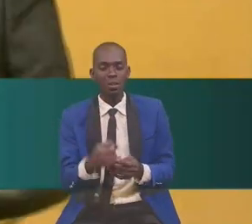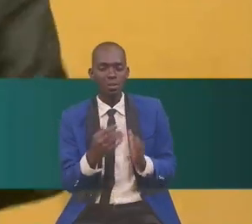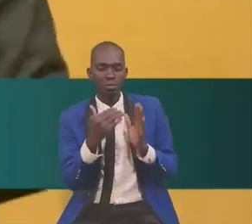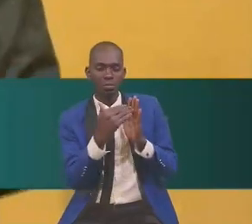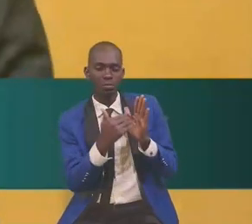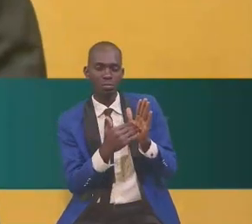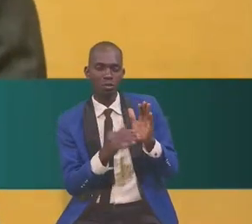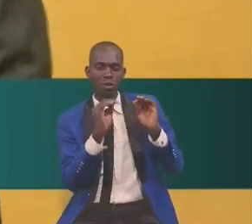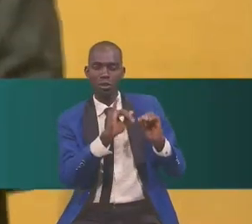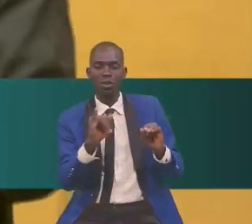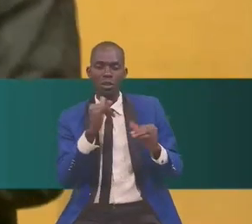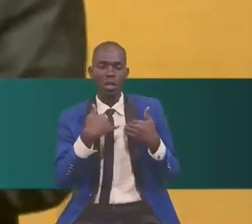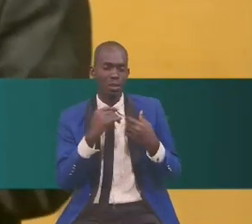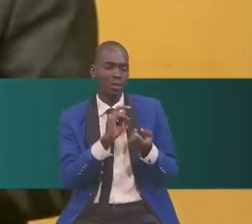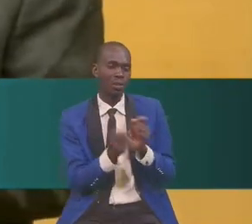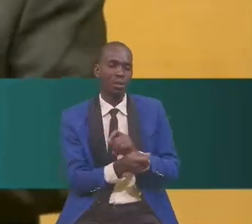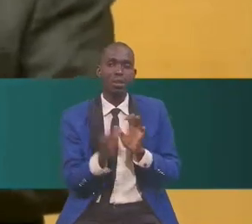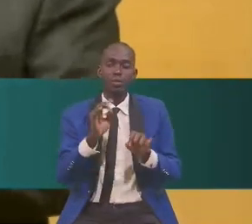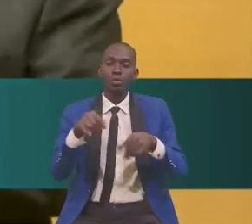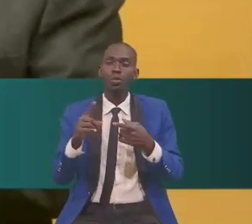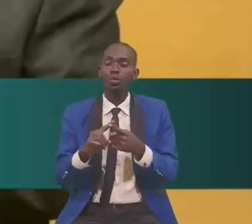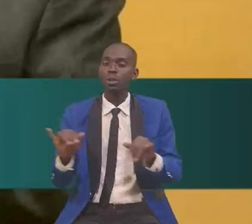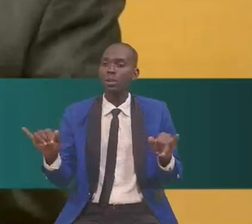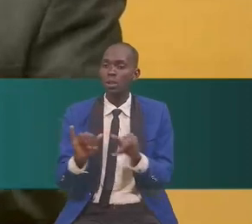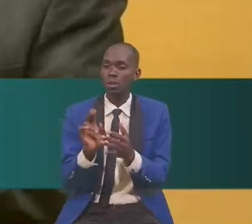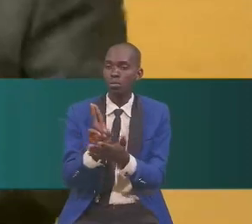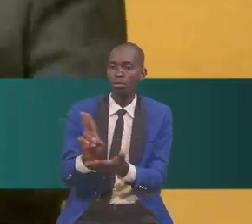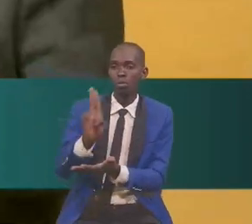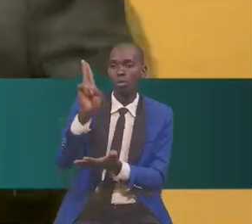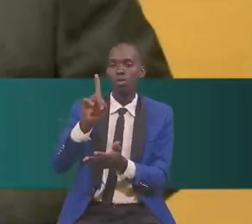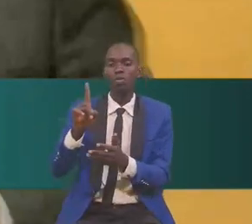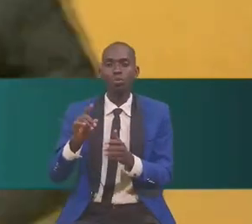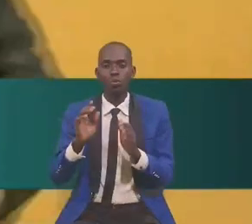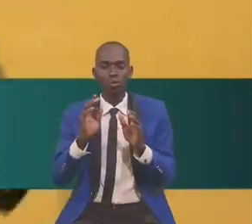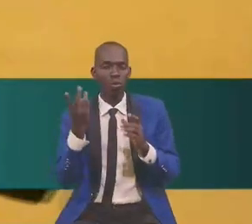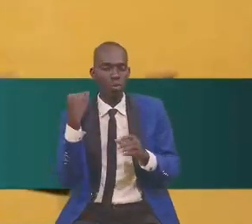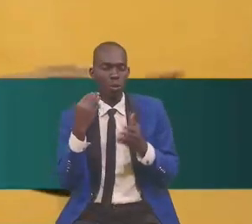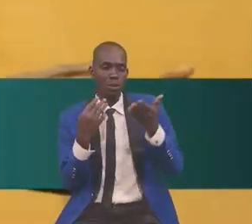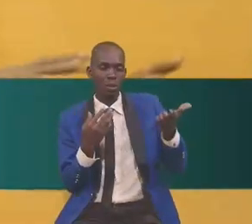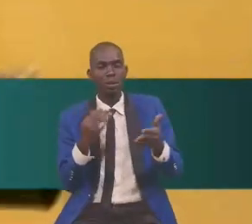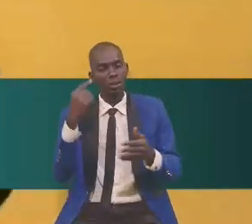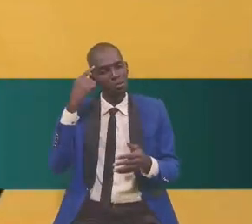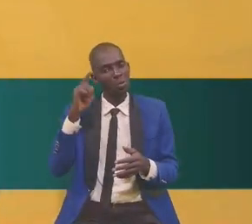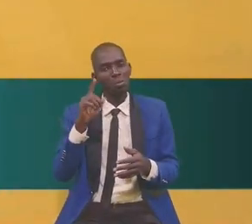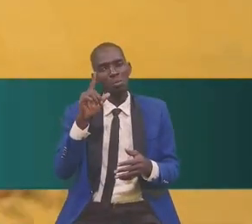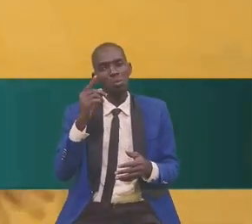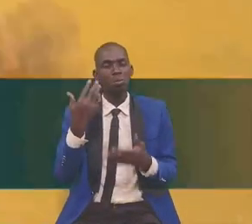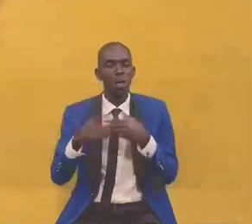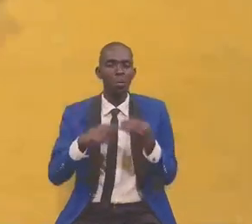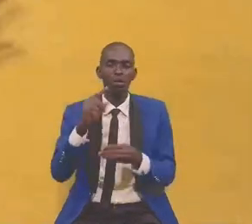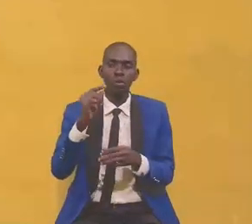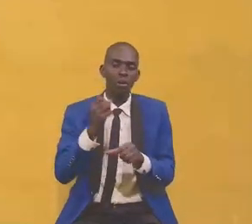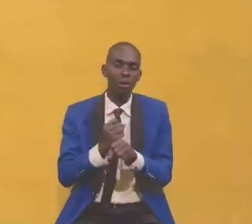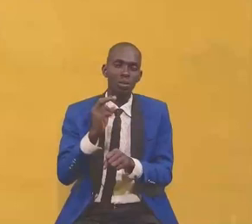que vous avez fréquenté il y a 20 ans ou bien 30 ans de cela, retournez là-bas aujourd'hui, vous verrez que le département, le programme a